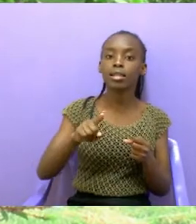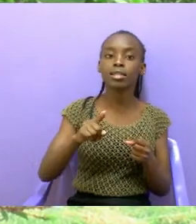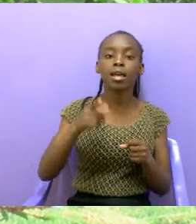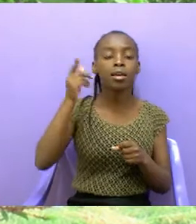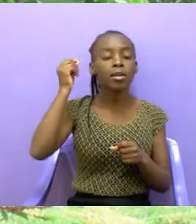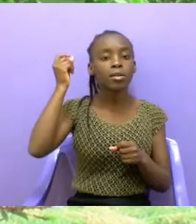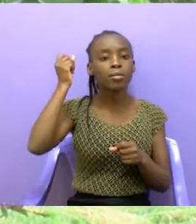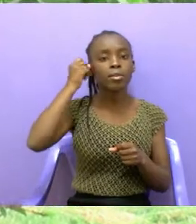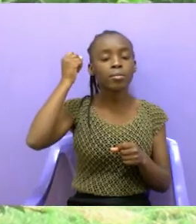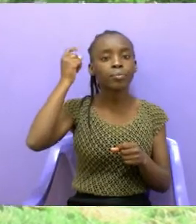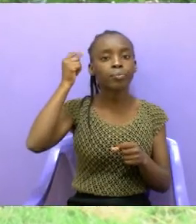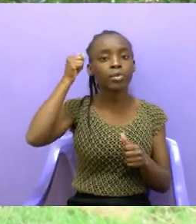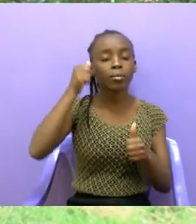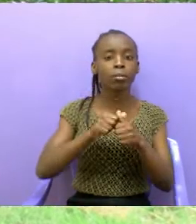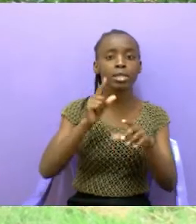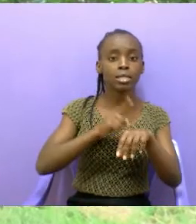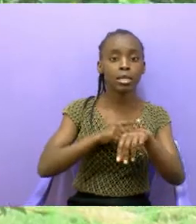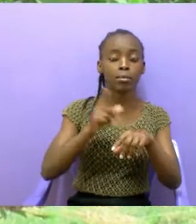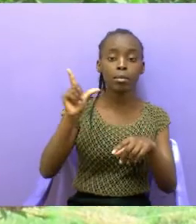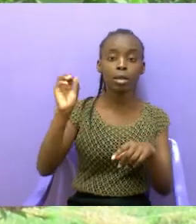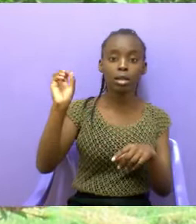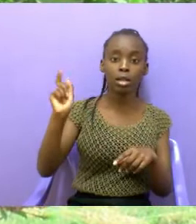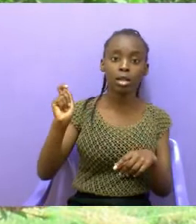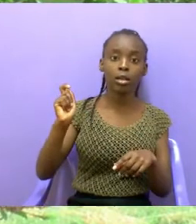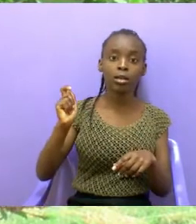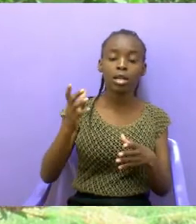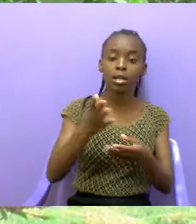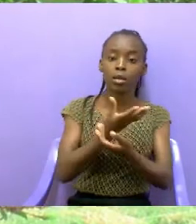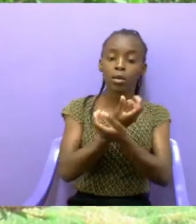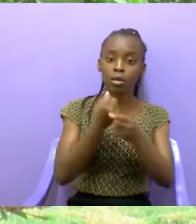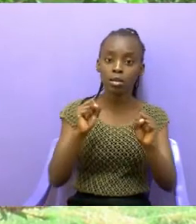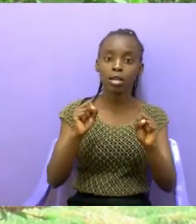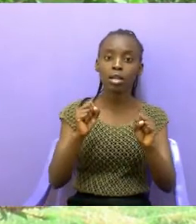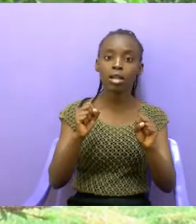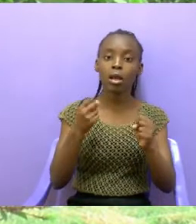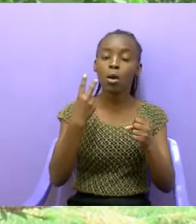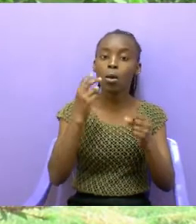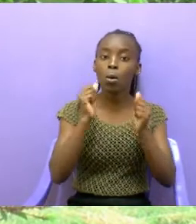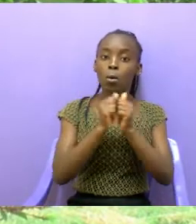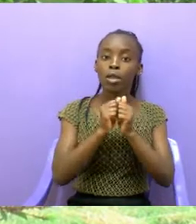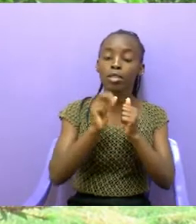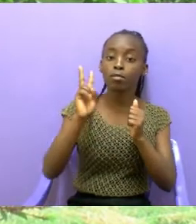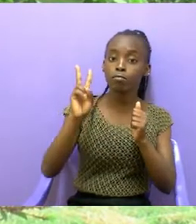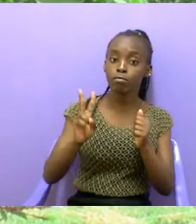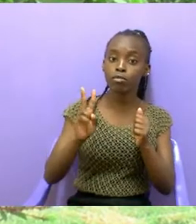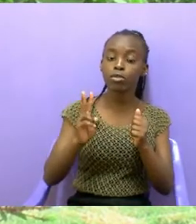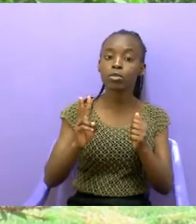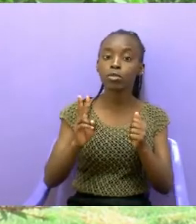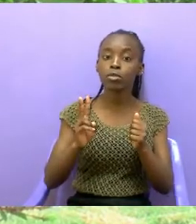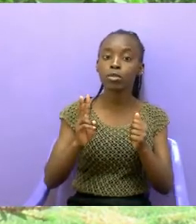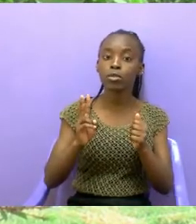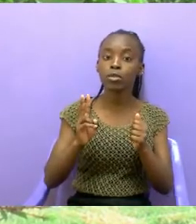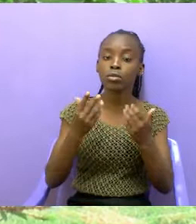aliokolewa na Mungu, na kula alikoenda alikuwa na binti wawili. Na binti wake mmoja akalala naye, na yule mtoto aliyezaliwa